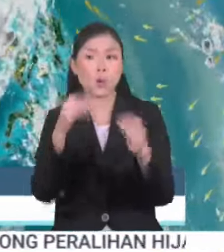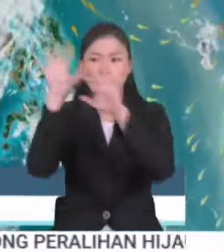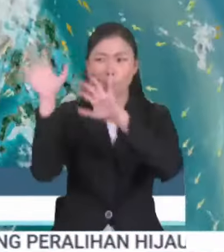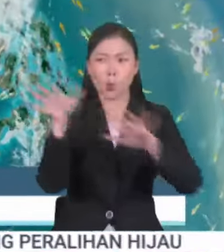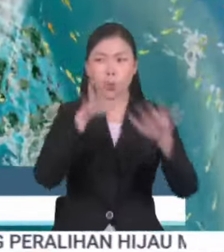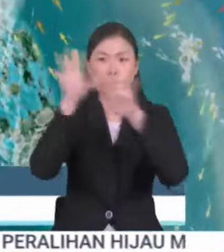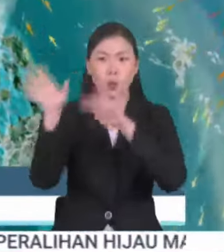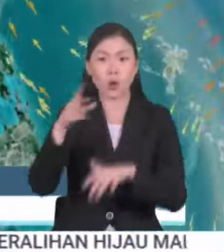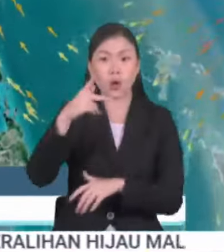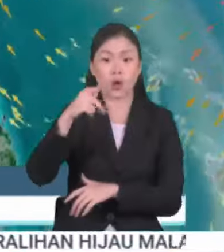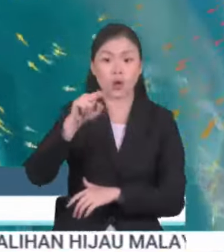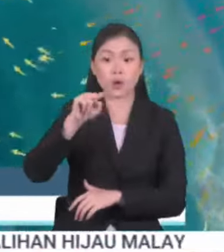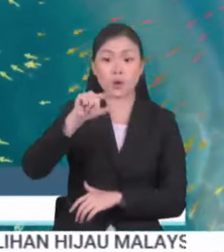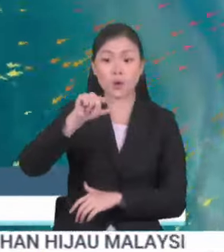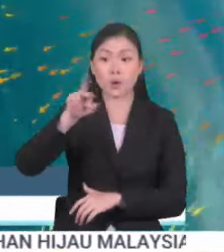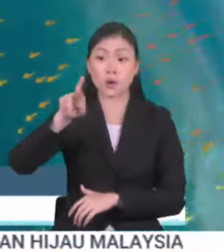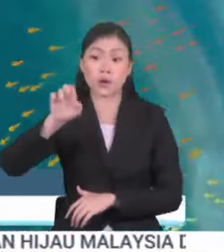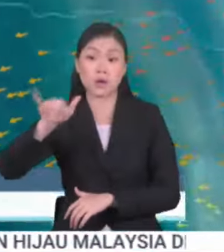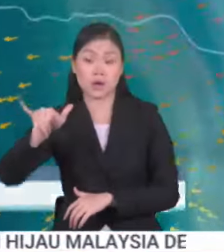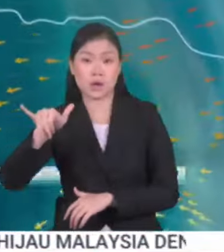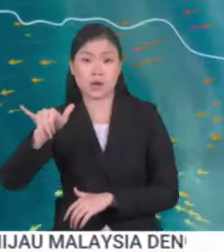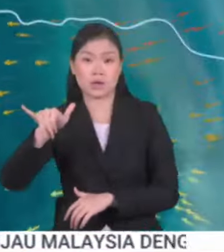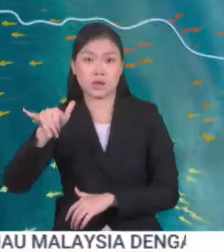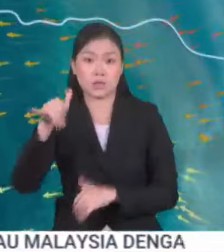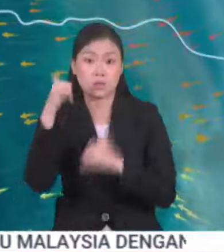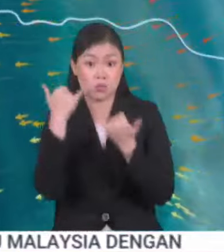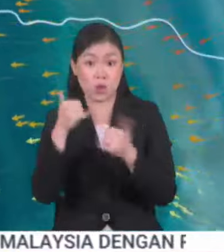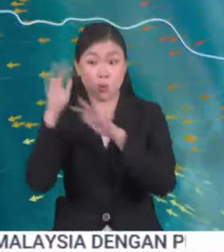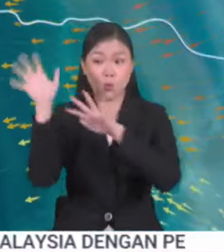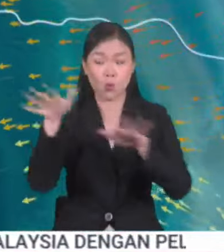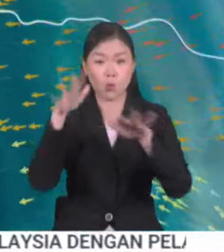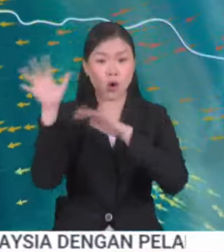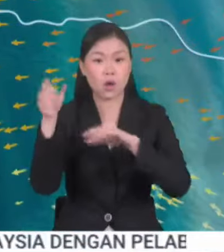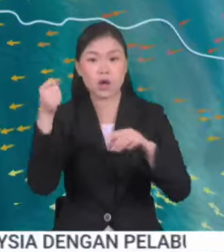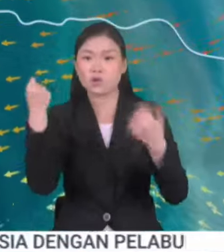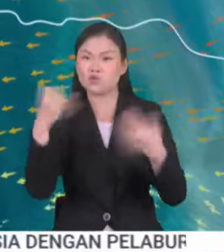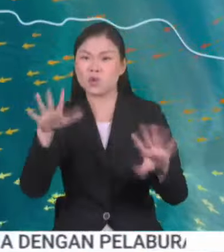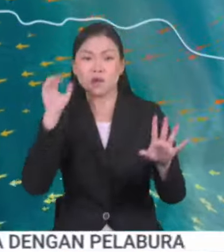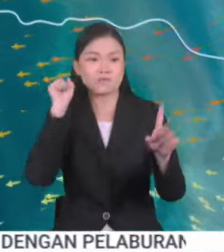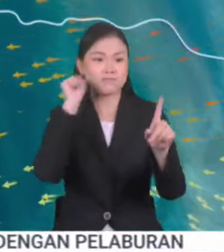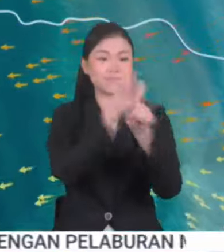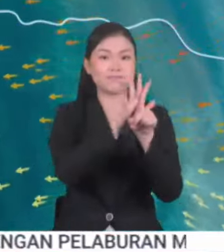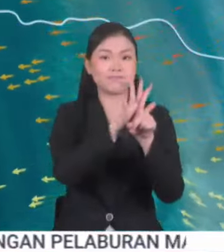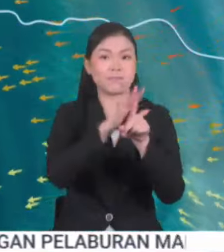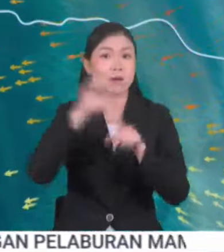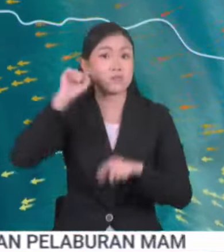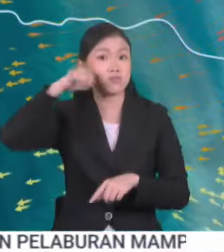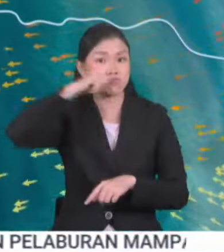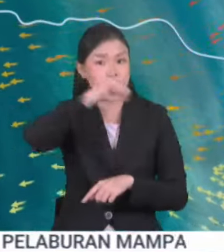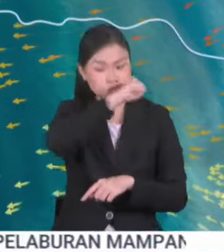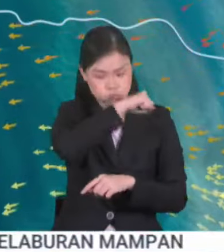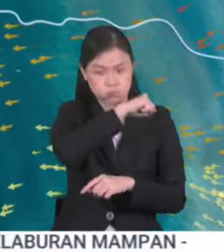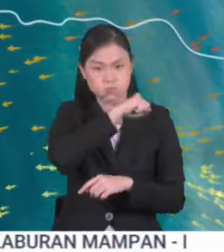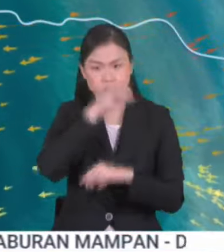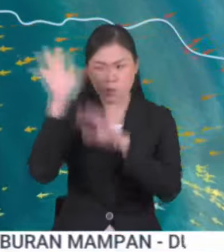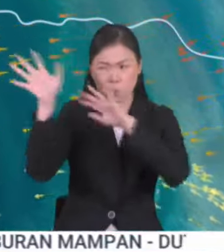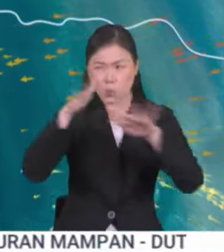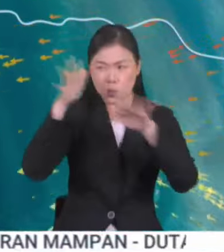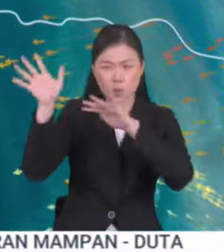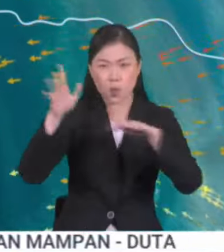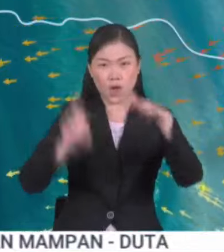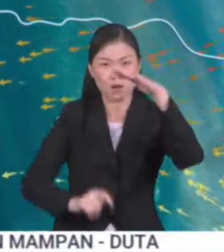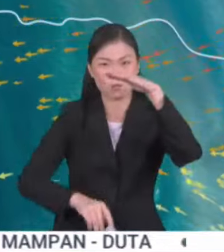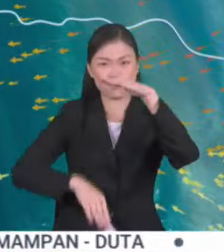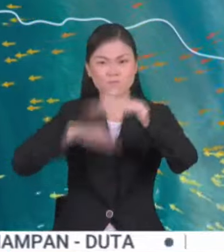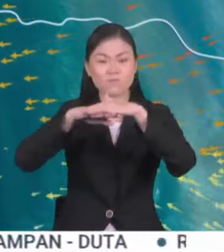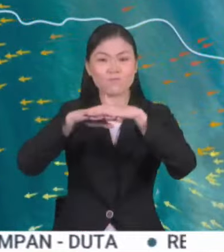Rei. Pada waktu ini, Taufan Kong Rei telah membadai negara Taiwan dengan kelajuan angin maksima